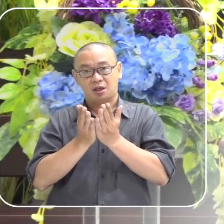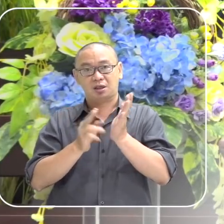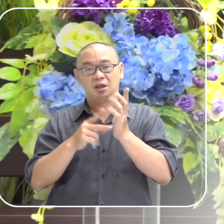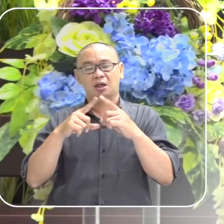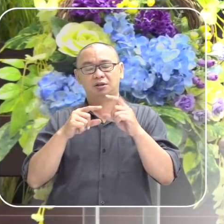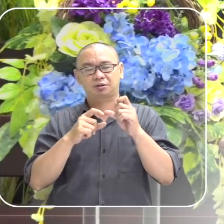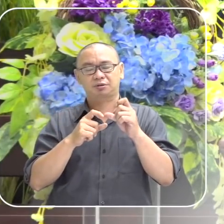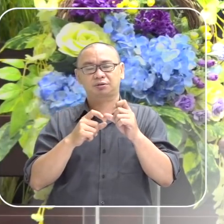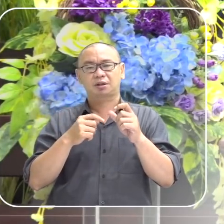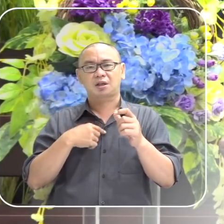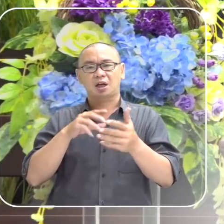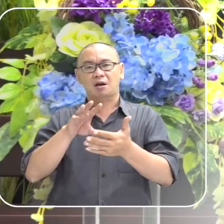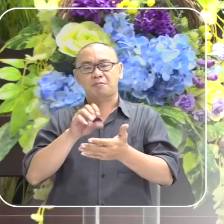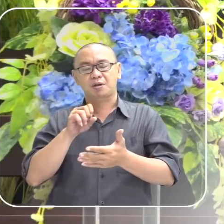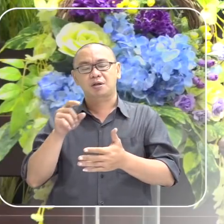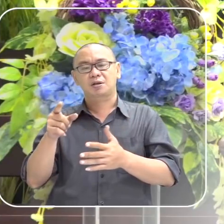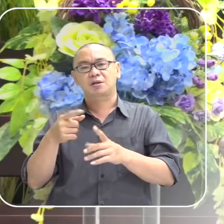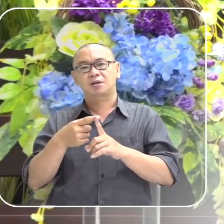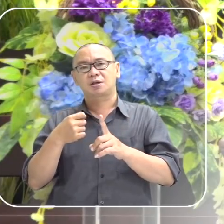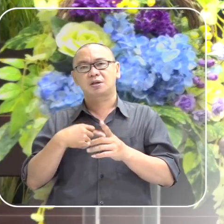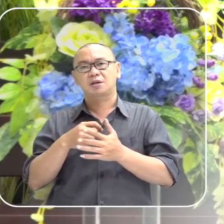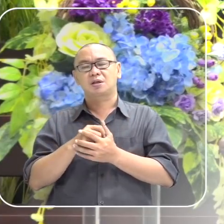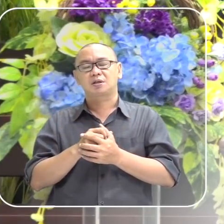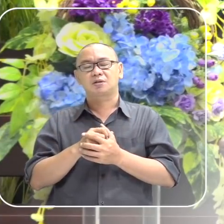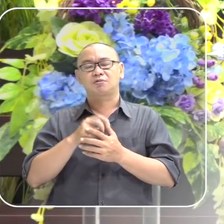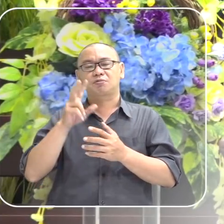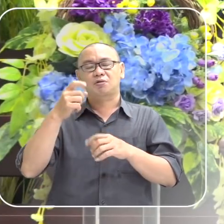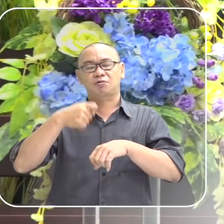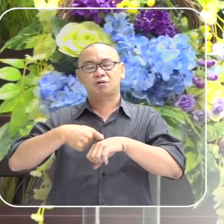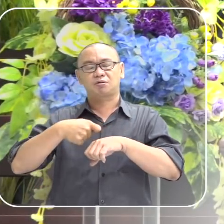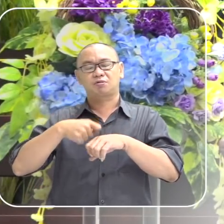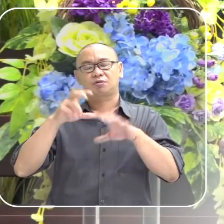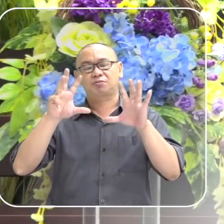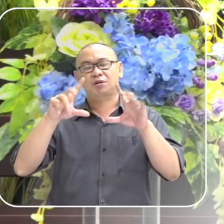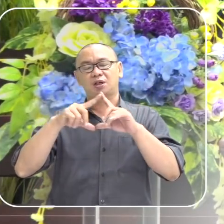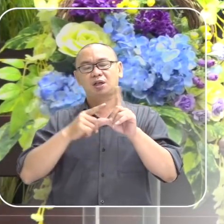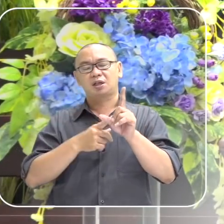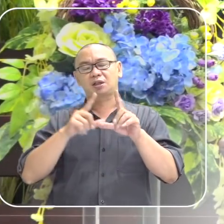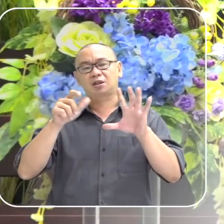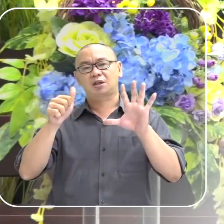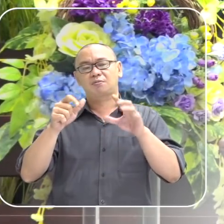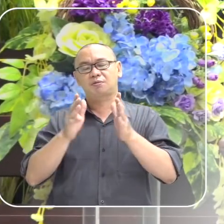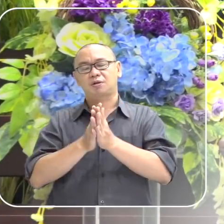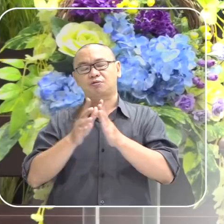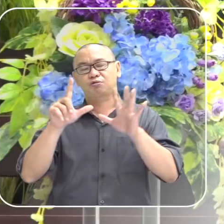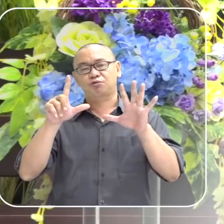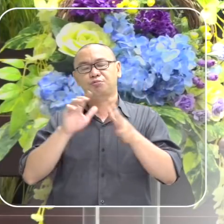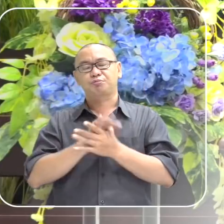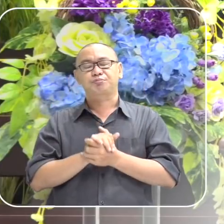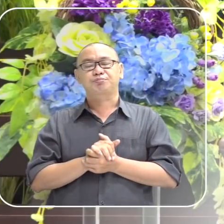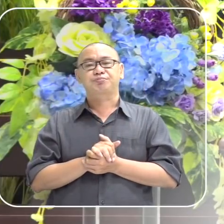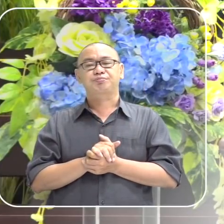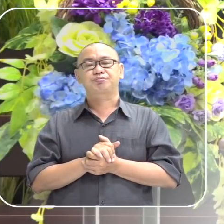saya akan bacakan nats yang saya ambil dari 2 Korintus 9 ayat 6 dan 7